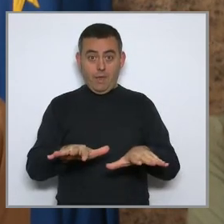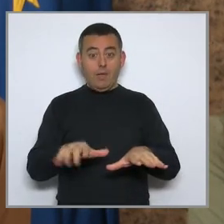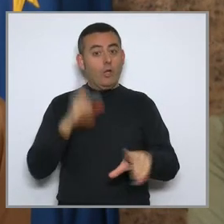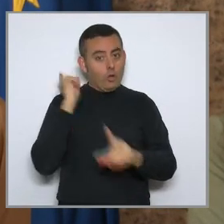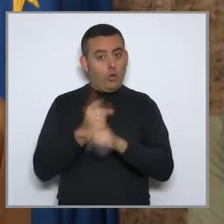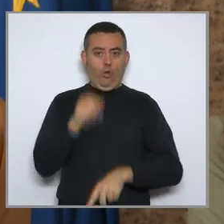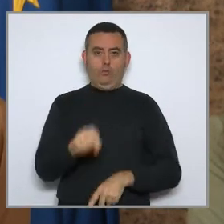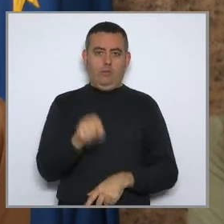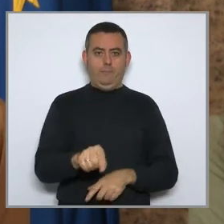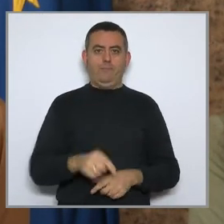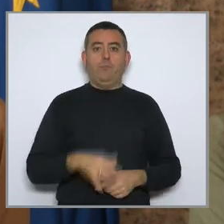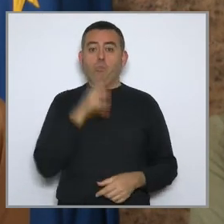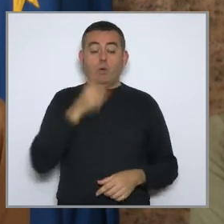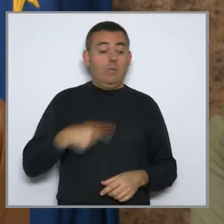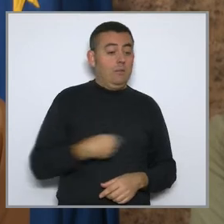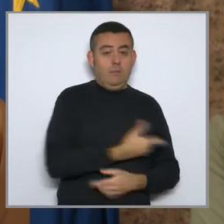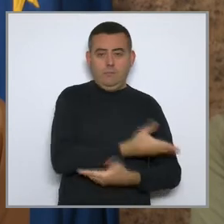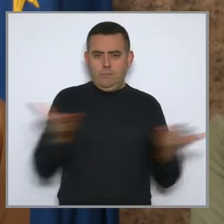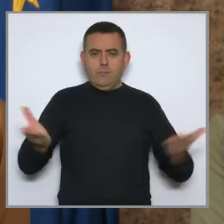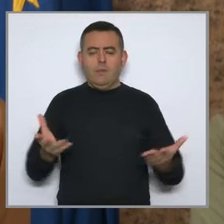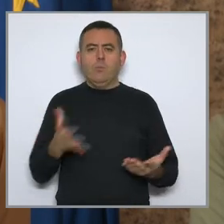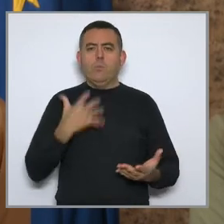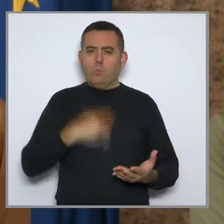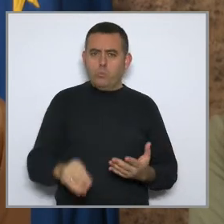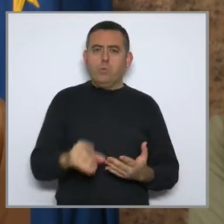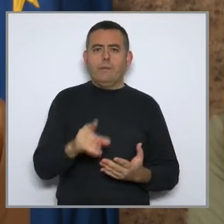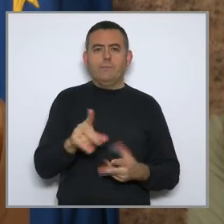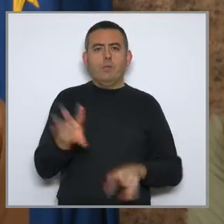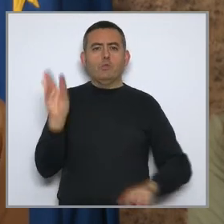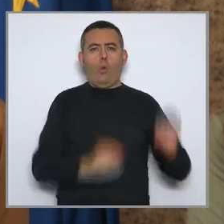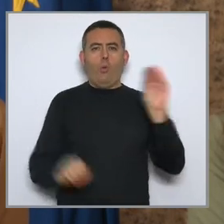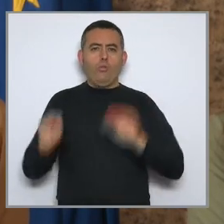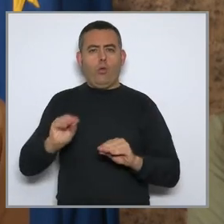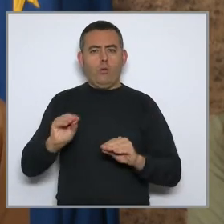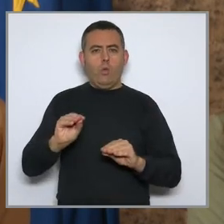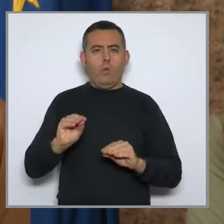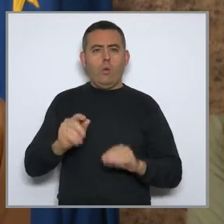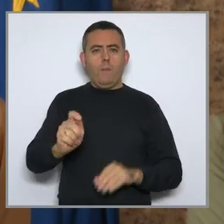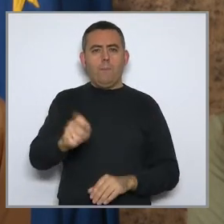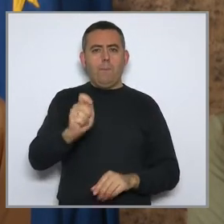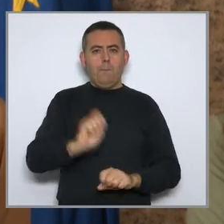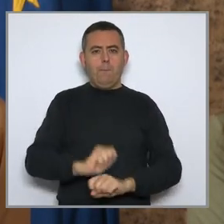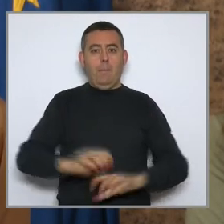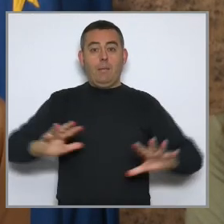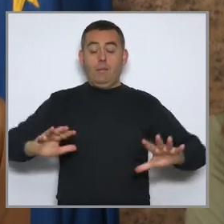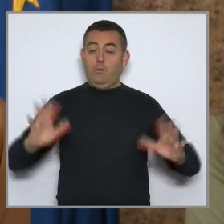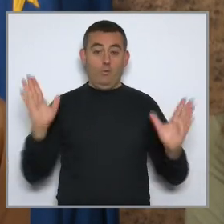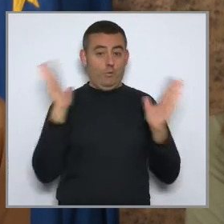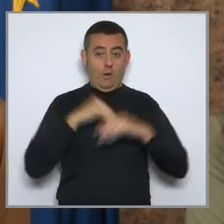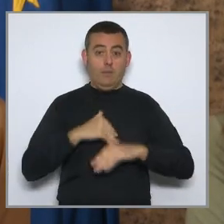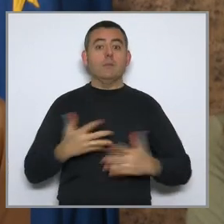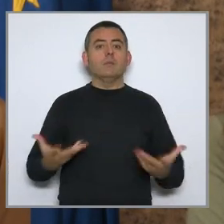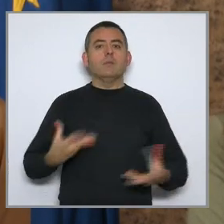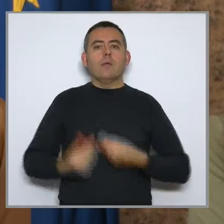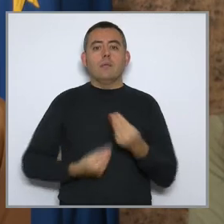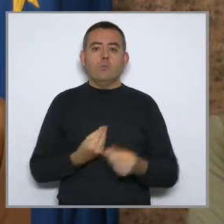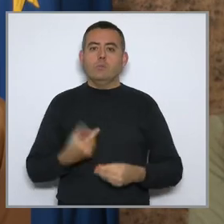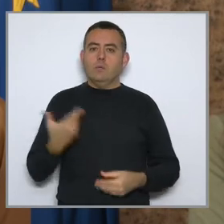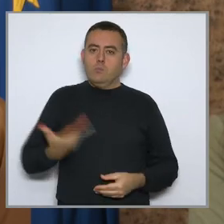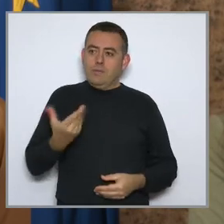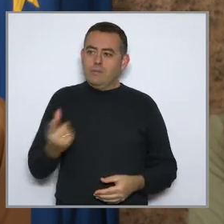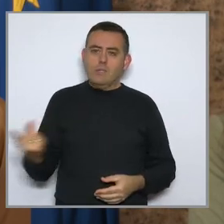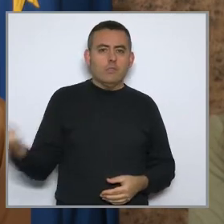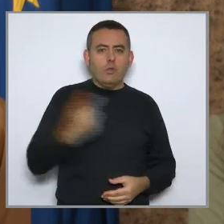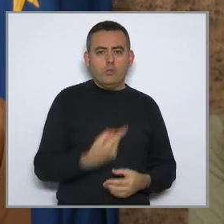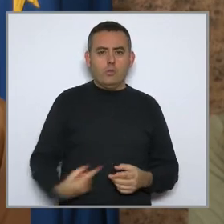hi ha respostes de recetari, hi ha que actuar amb la màxima humilitat i intentar sumar, fins i tot si ens equivoquem, que